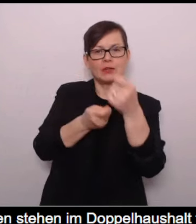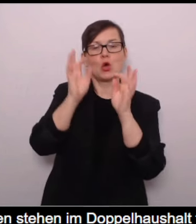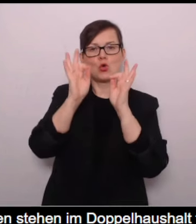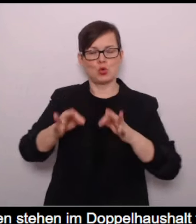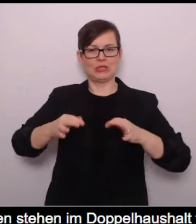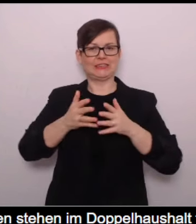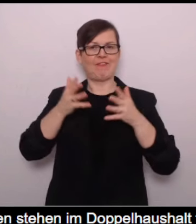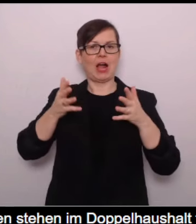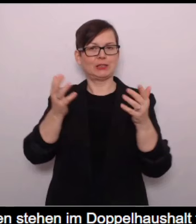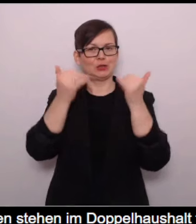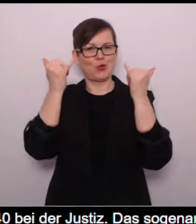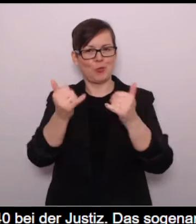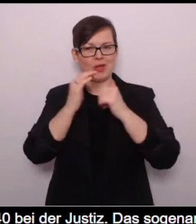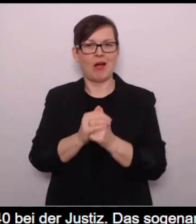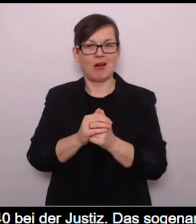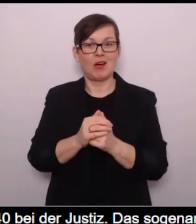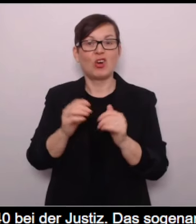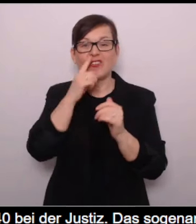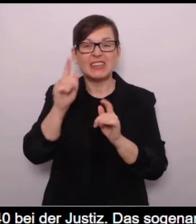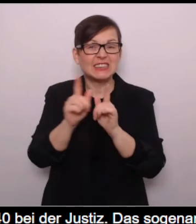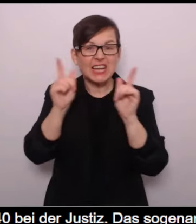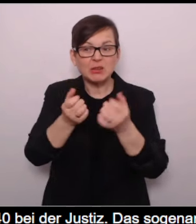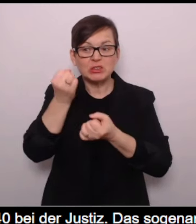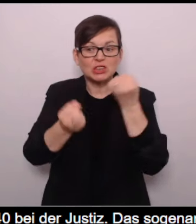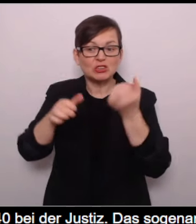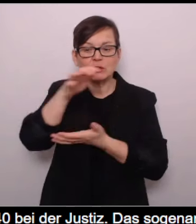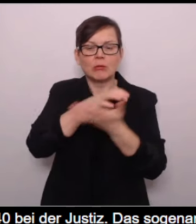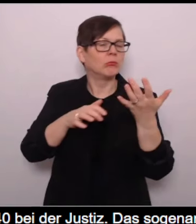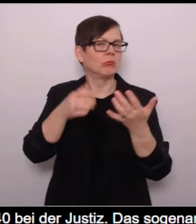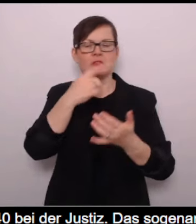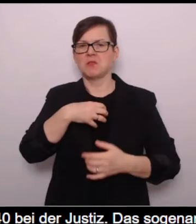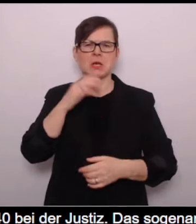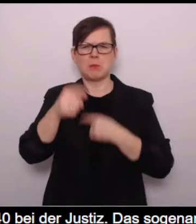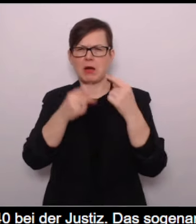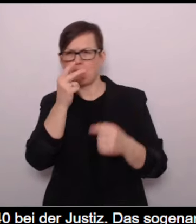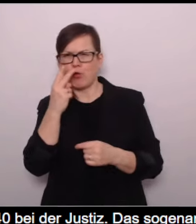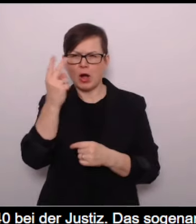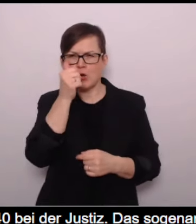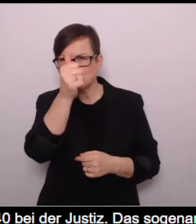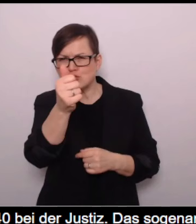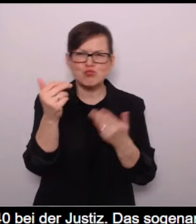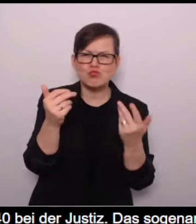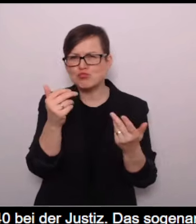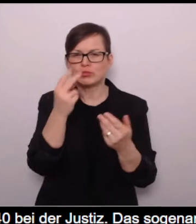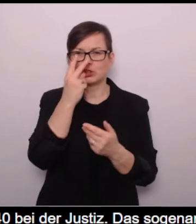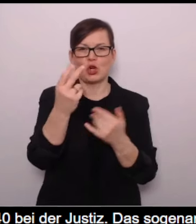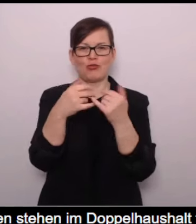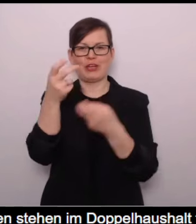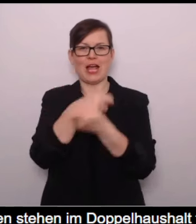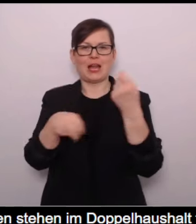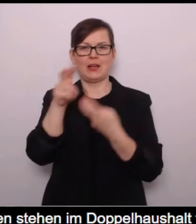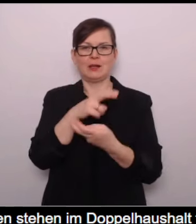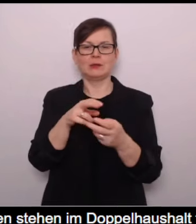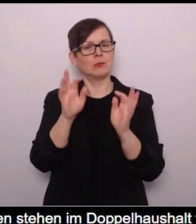sagen, zukunftsorientierte Haushaltspolitik führt zu Investitionen und zu vernünftigem Wachstum. Und in krisengebeutelten Zeiten handelt der